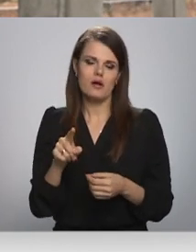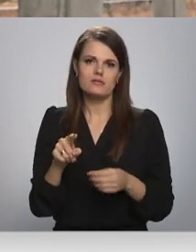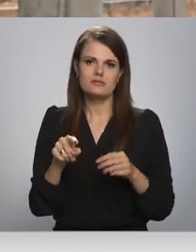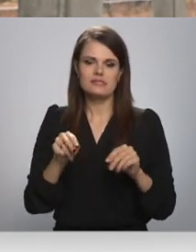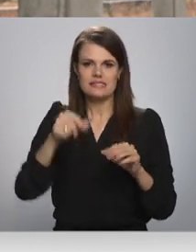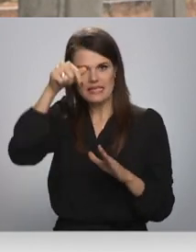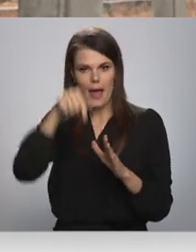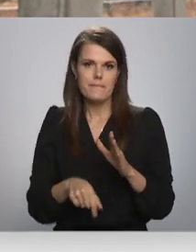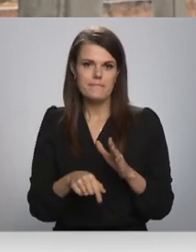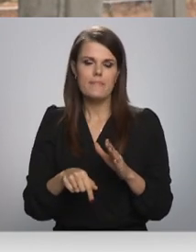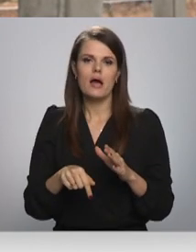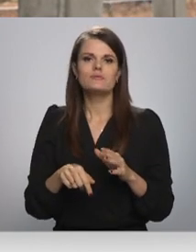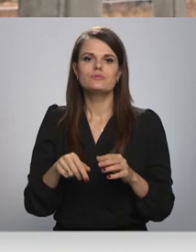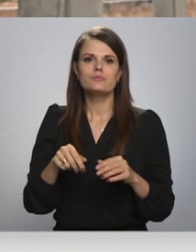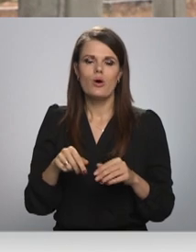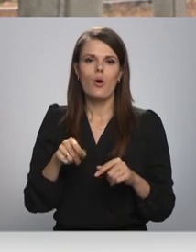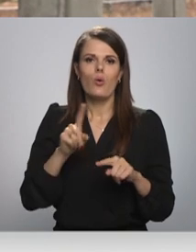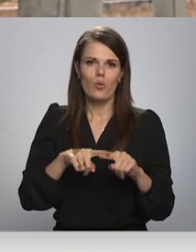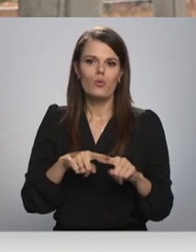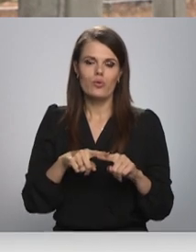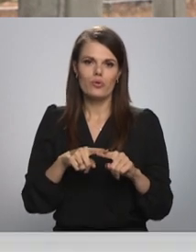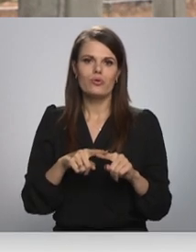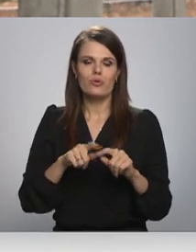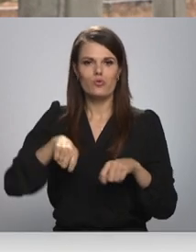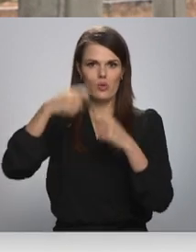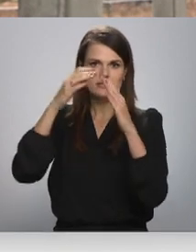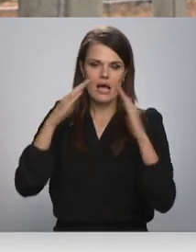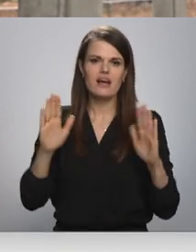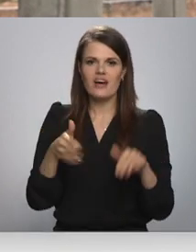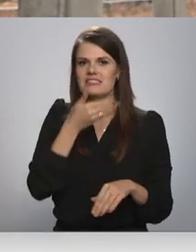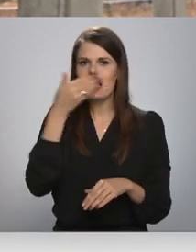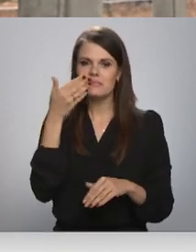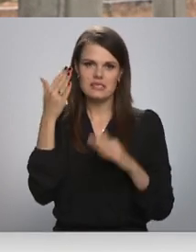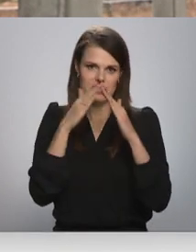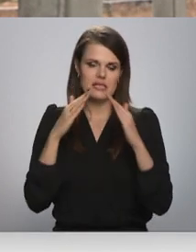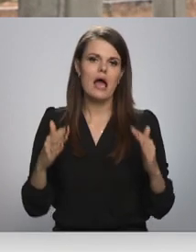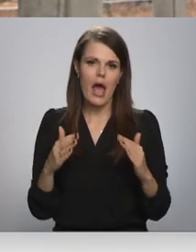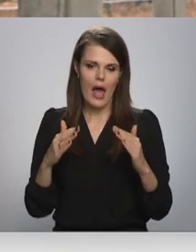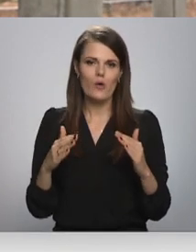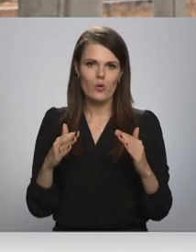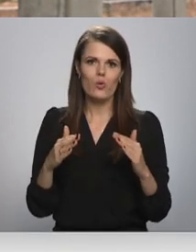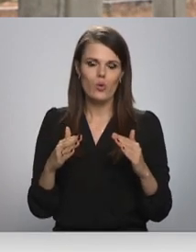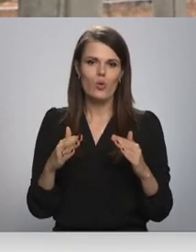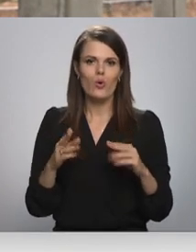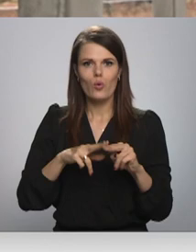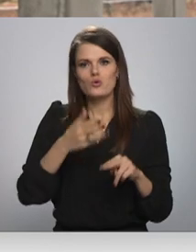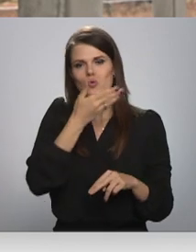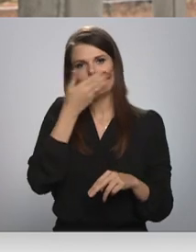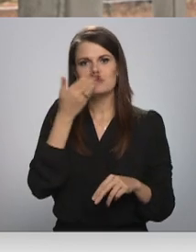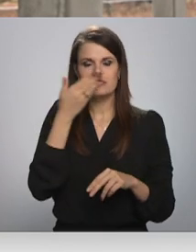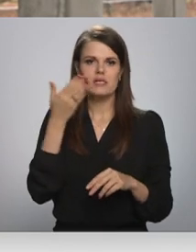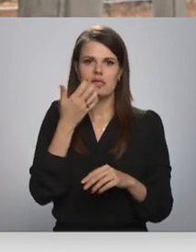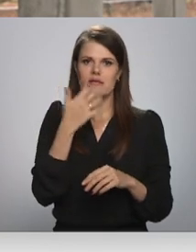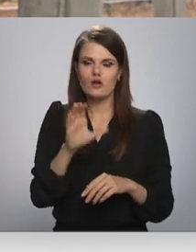no gruntim un ūdus ekai. Tad varēs apsildīt eku. Teiksim, tā uzsildīt